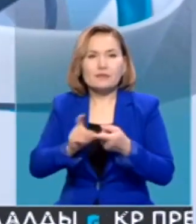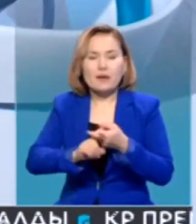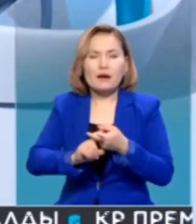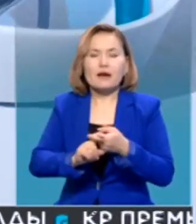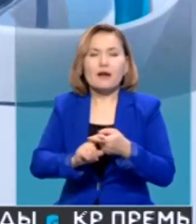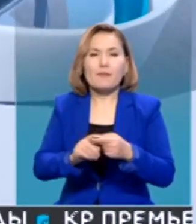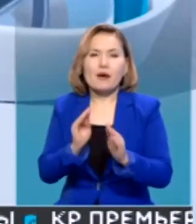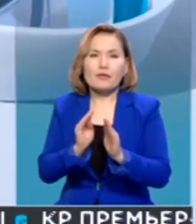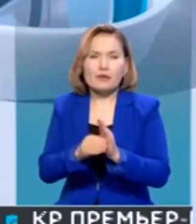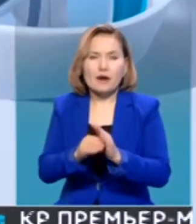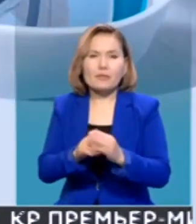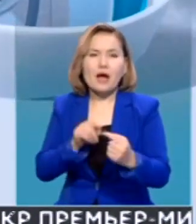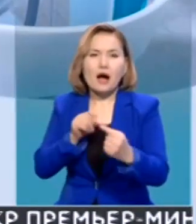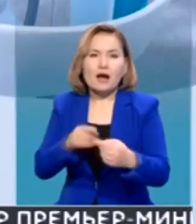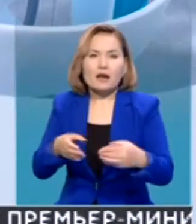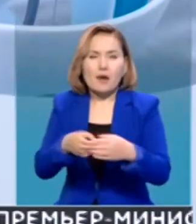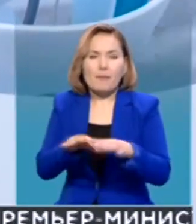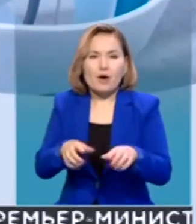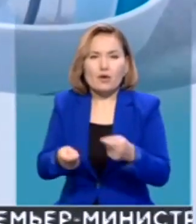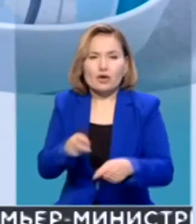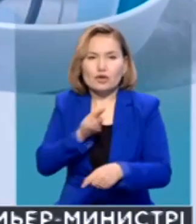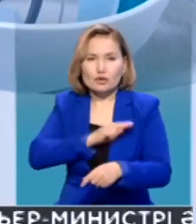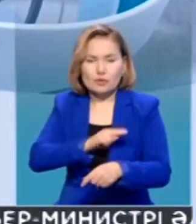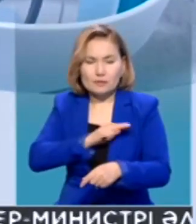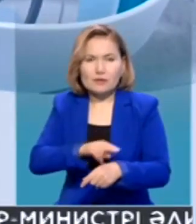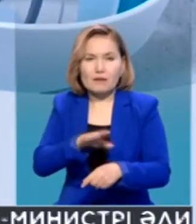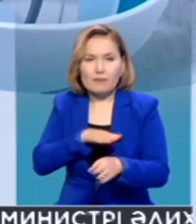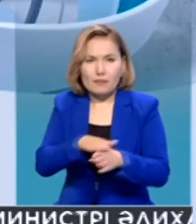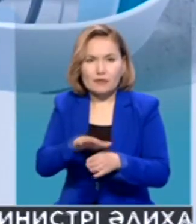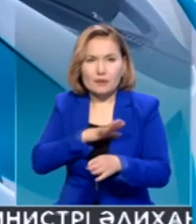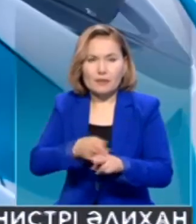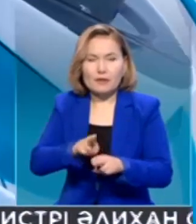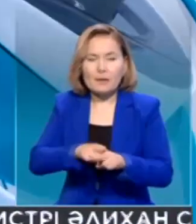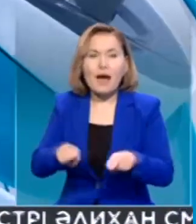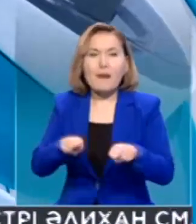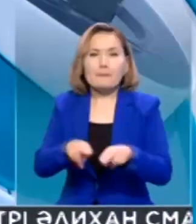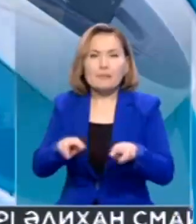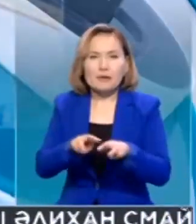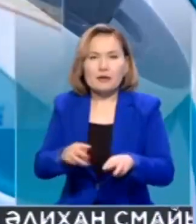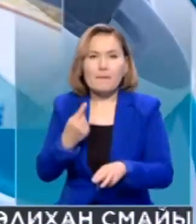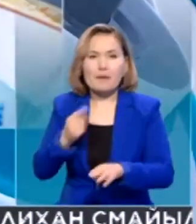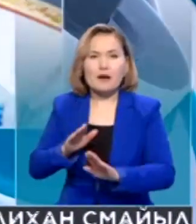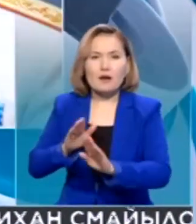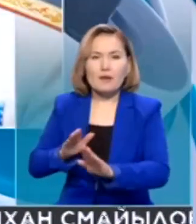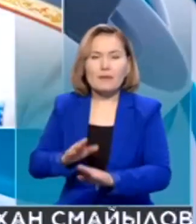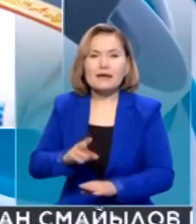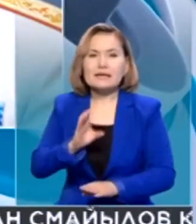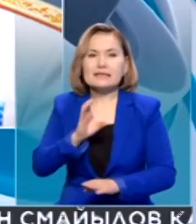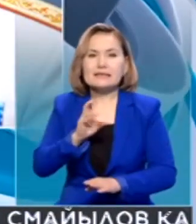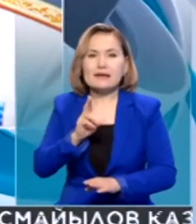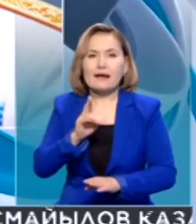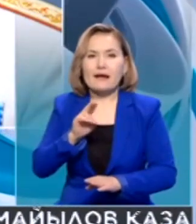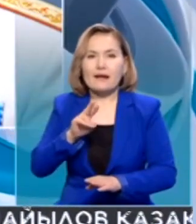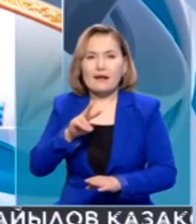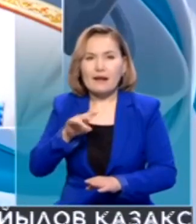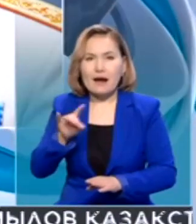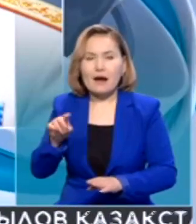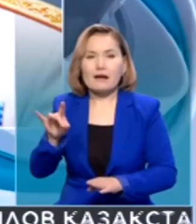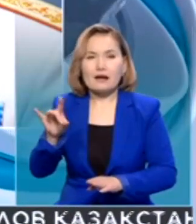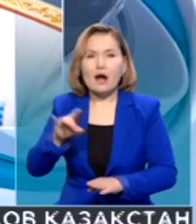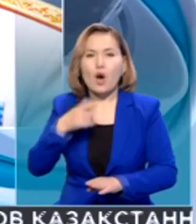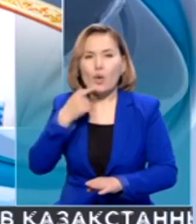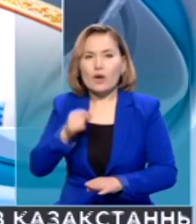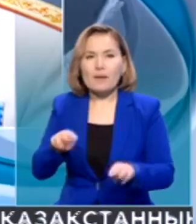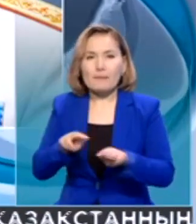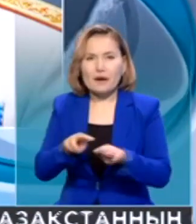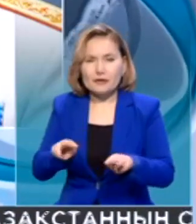қарсы іс-қимыл агенттігінің төрағасы қызметін атқарып келді. Бұдан бөлек премьер-министрдің бірінші орынбасары Роман Скляр, қорғаныс